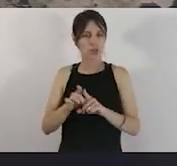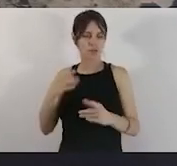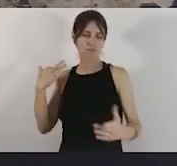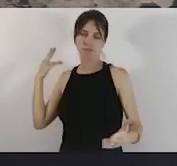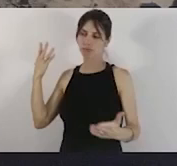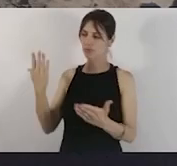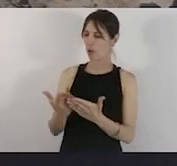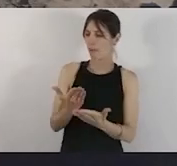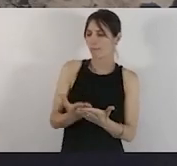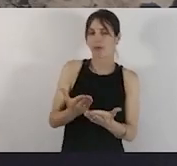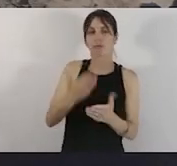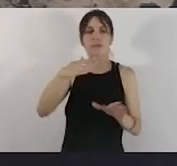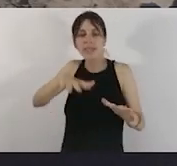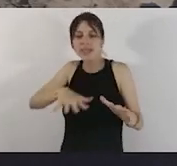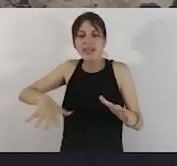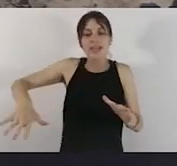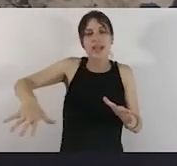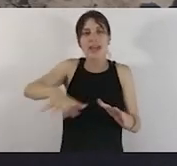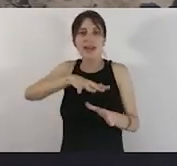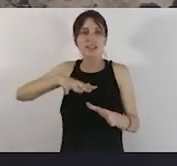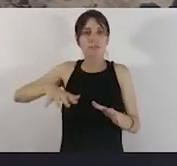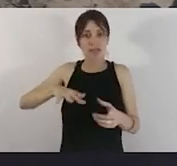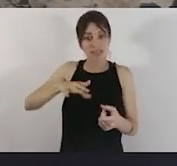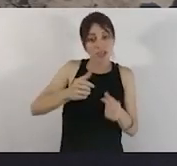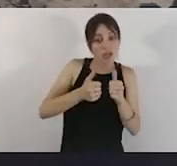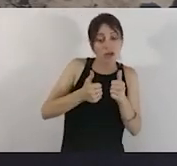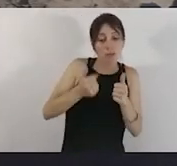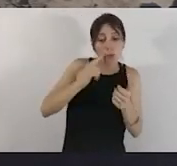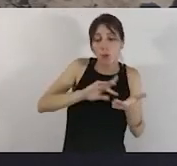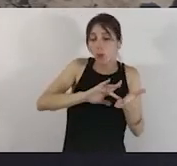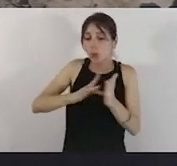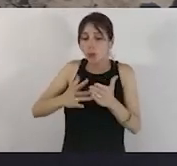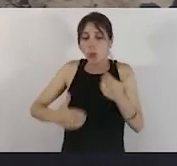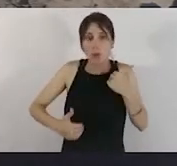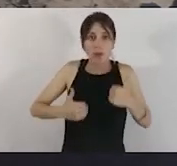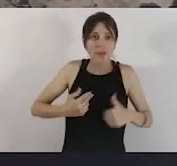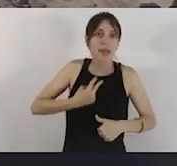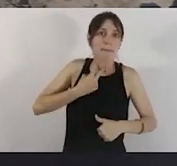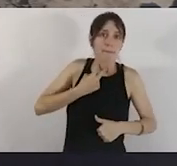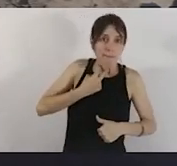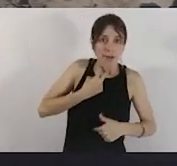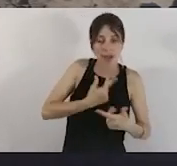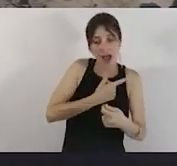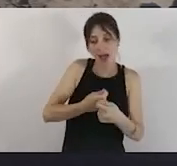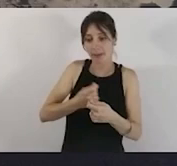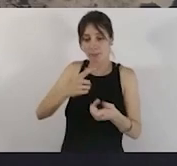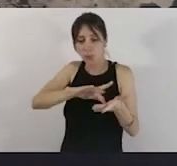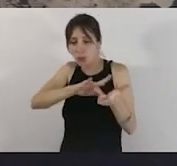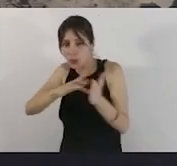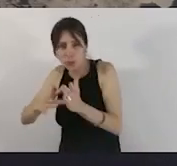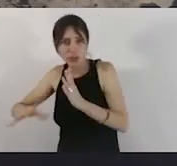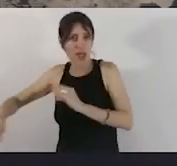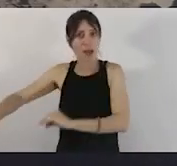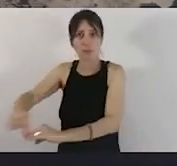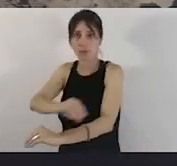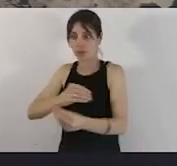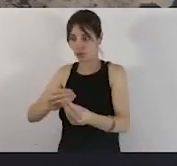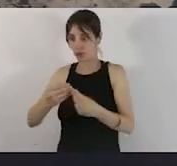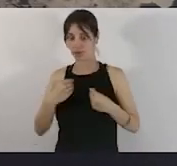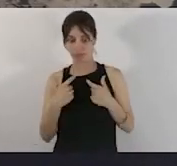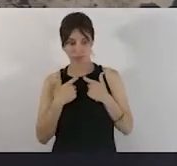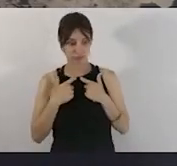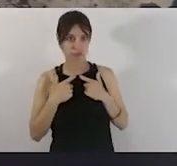au handicap, c'est un gain pour toute la population. C'est un confort plus grand pour toute la population et ça fait